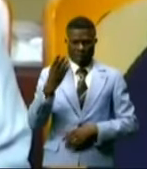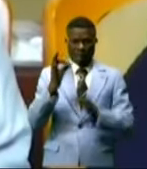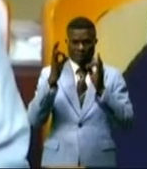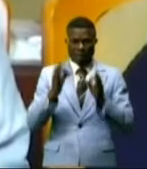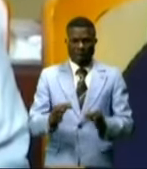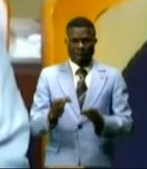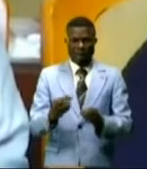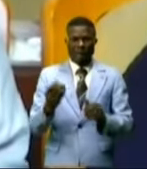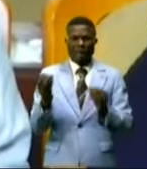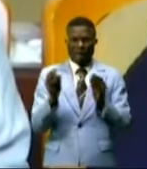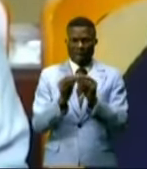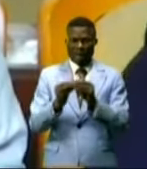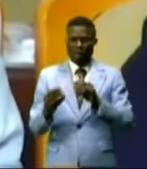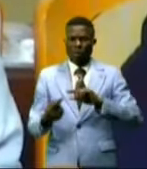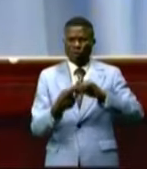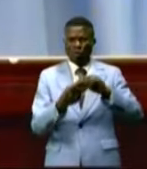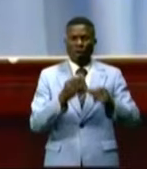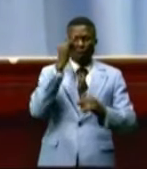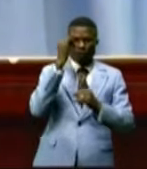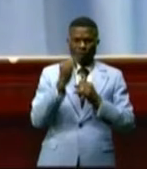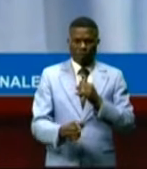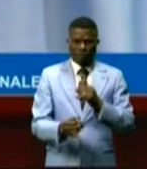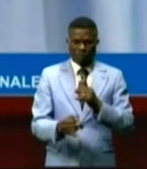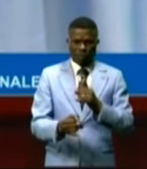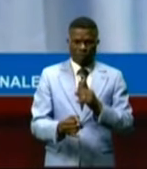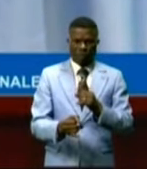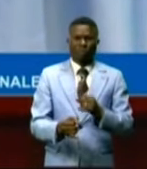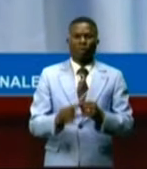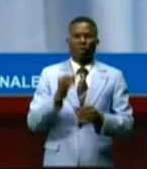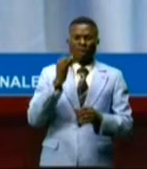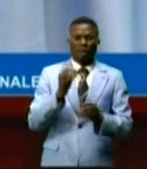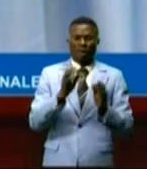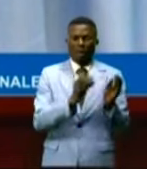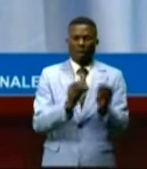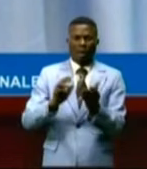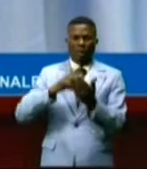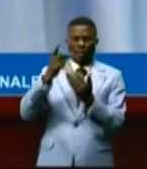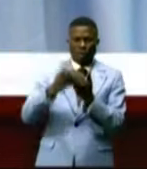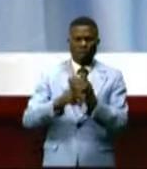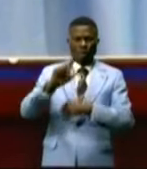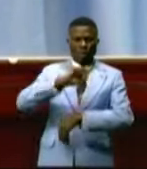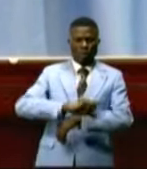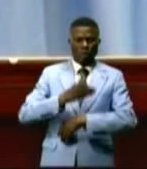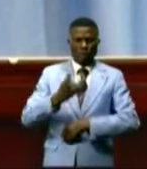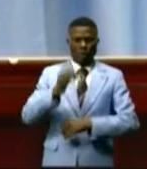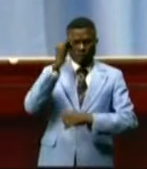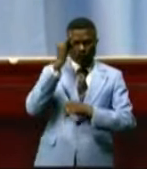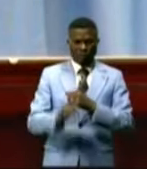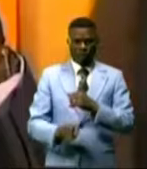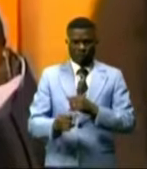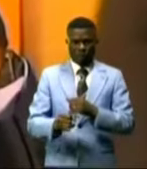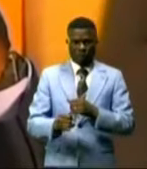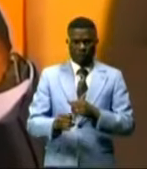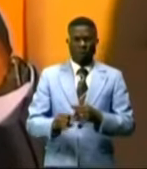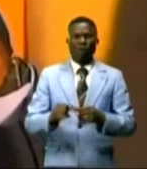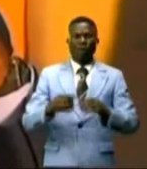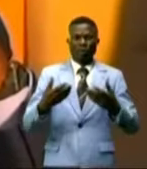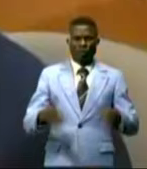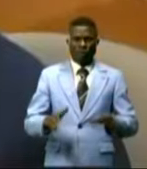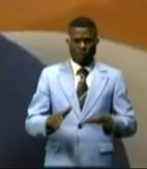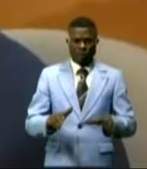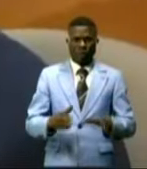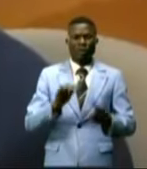extraordinaire prend fin à l'épuisement de l'ordre du jour Fin de citation. Telle